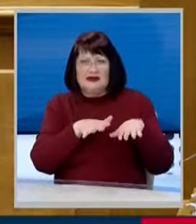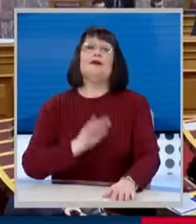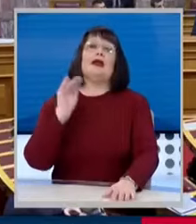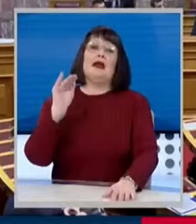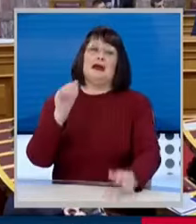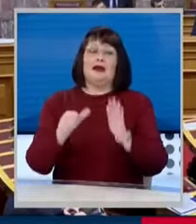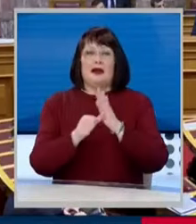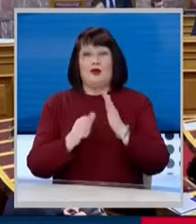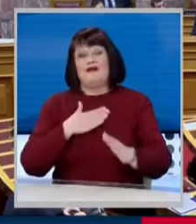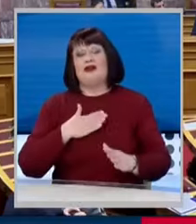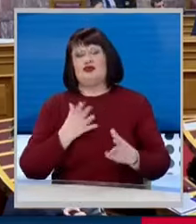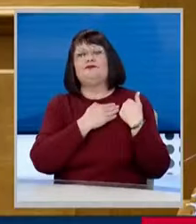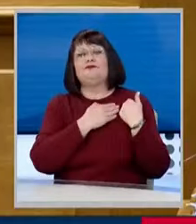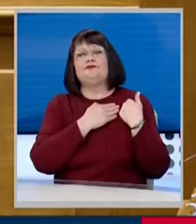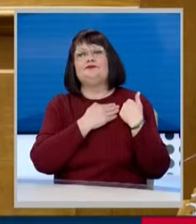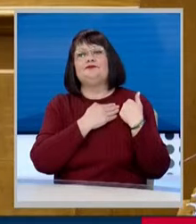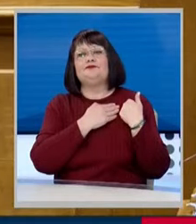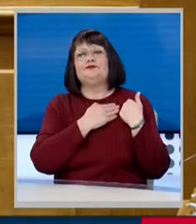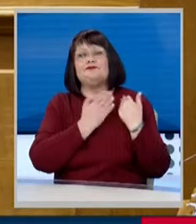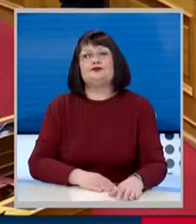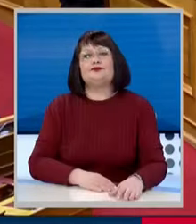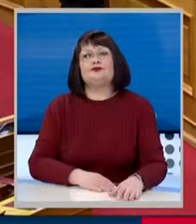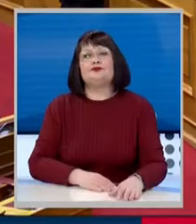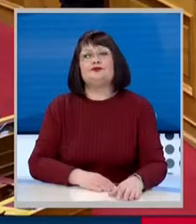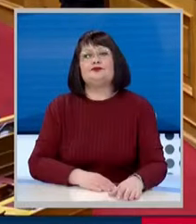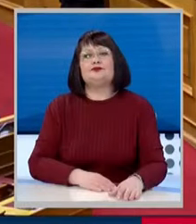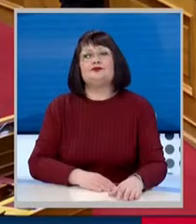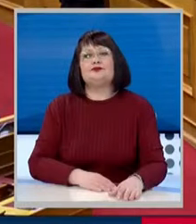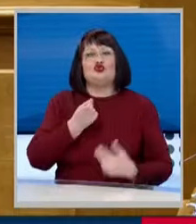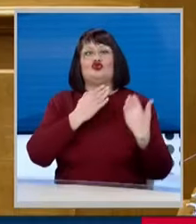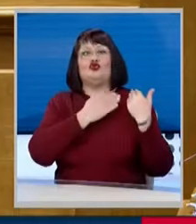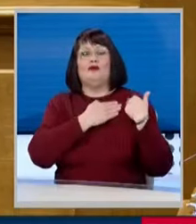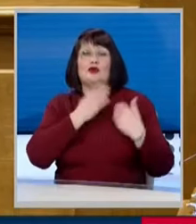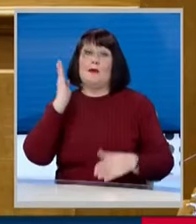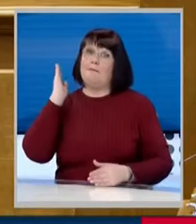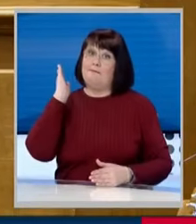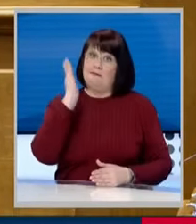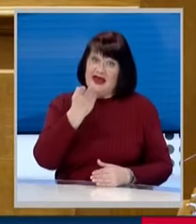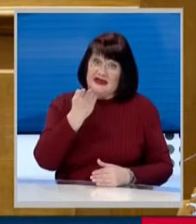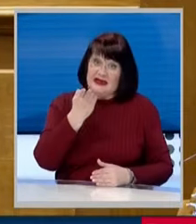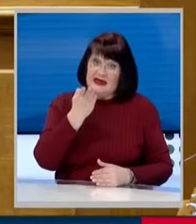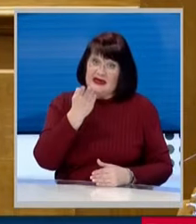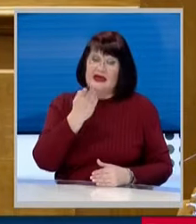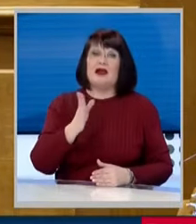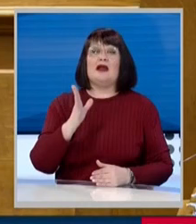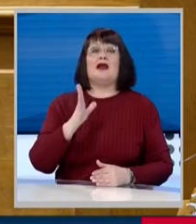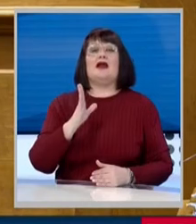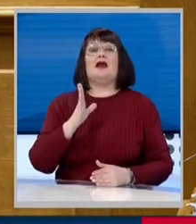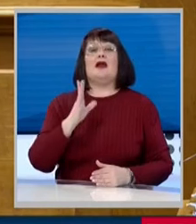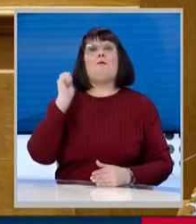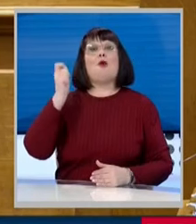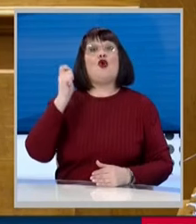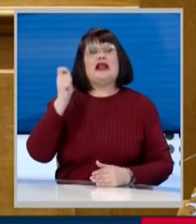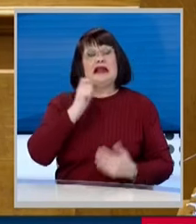Αναλαμβάνετε την ευθύνη να επομισθείτε μέρος της ποινικής και της πολιτικής